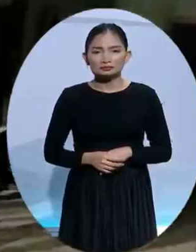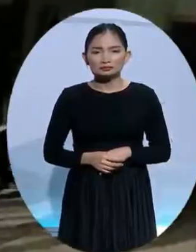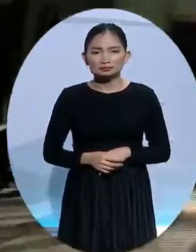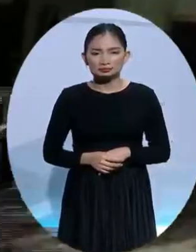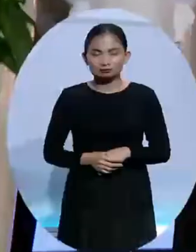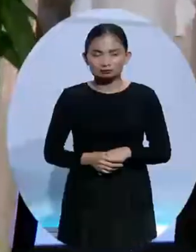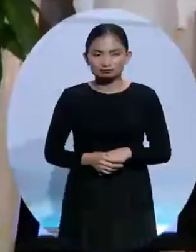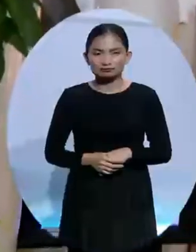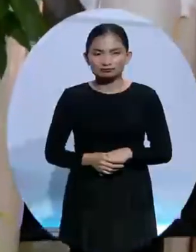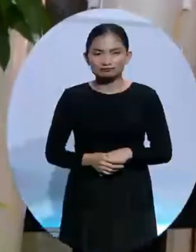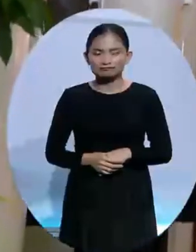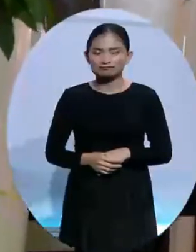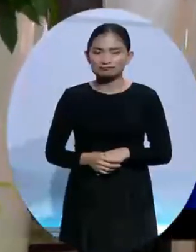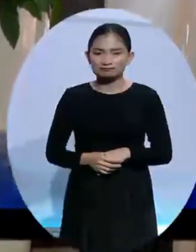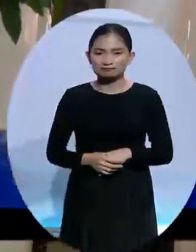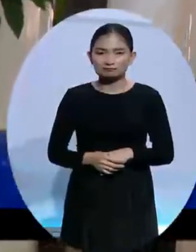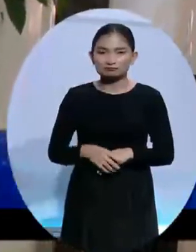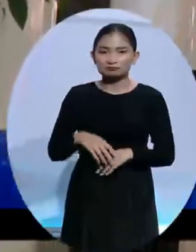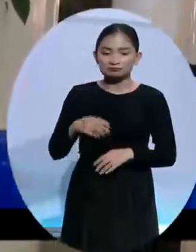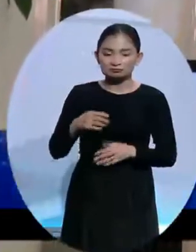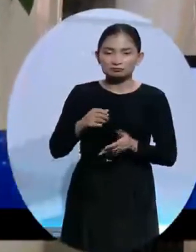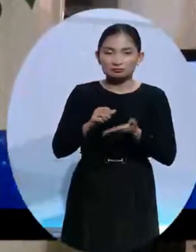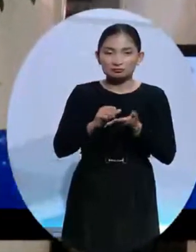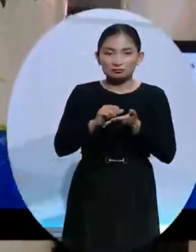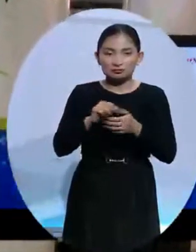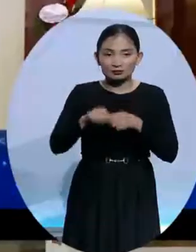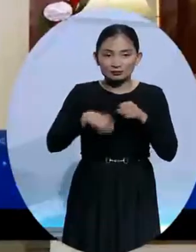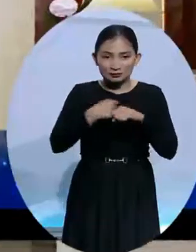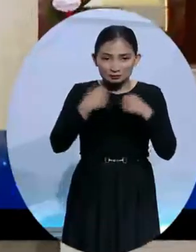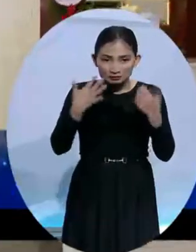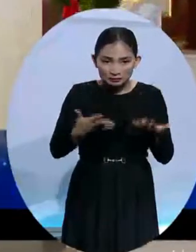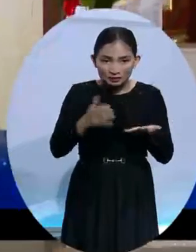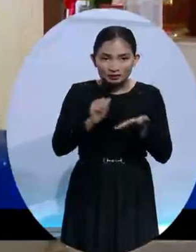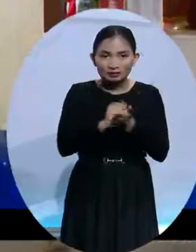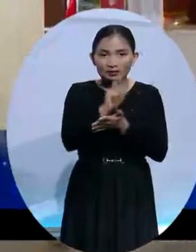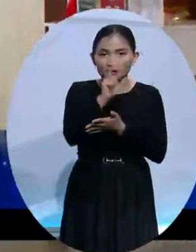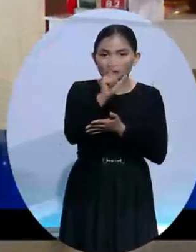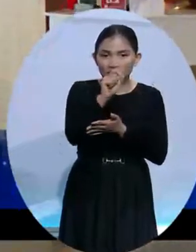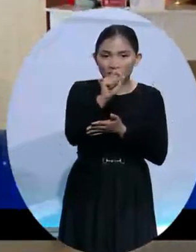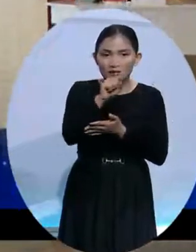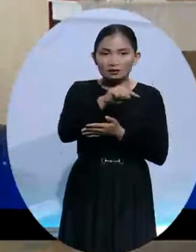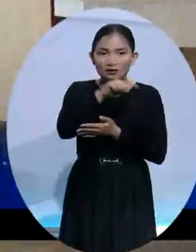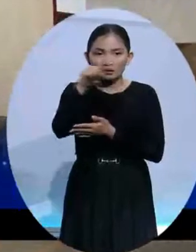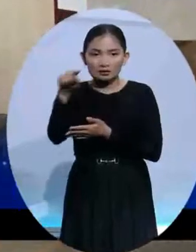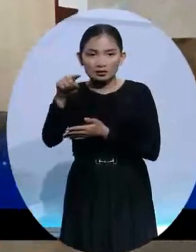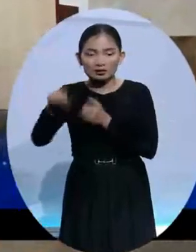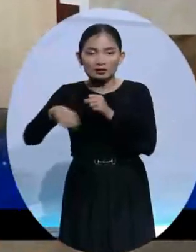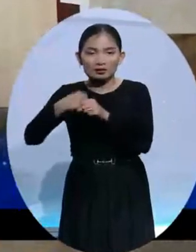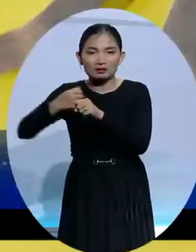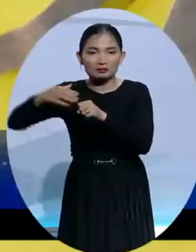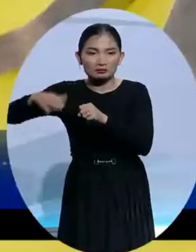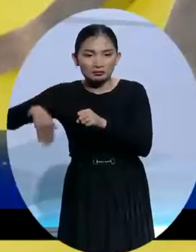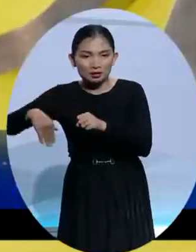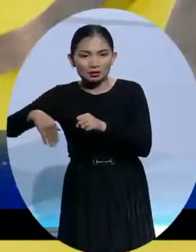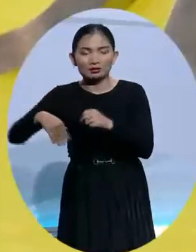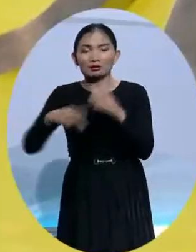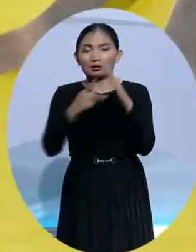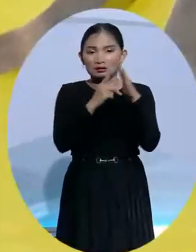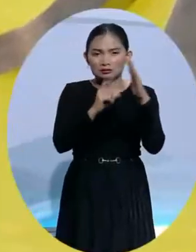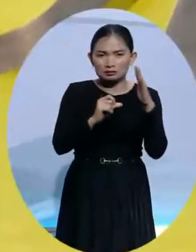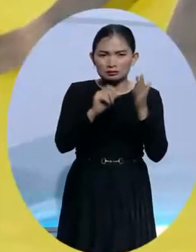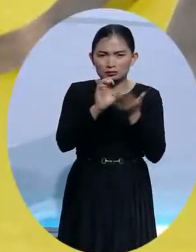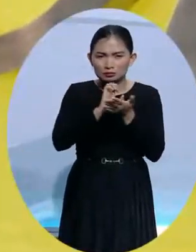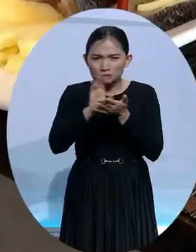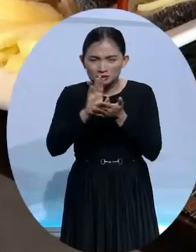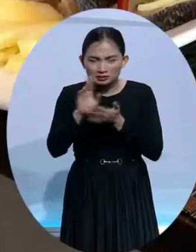Đã nhận được đặt hàng khách quốc tế từ tháng 10 năm nay đến đầu năm sau, khách sạn này đã và đang chuẩn bị kỹ càng về nguồn nhân lực, cơ sở vật chất và